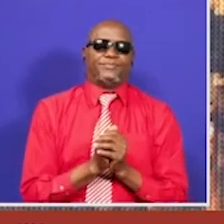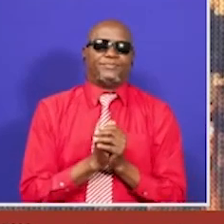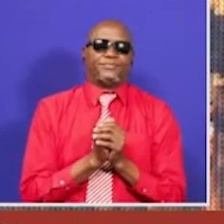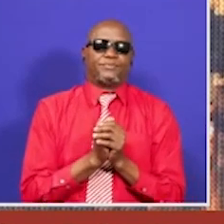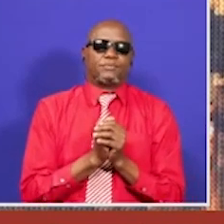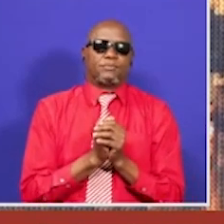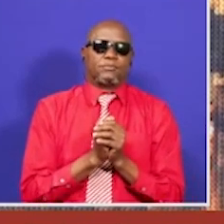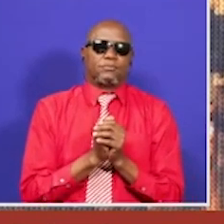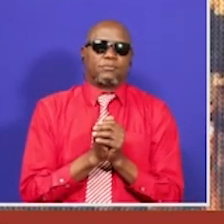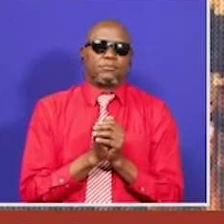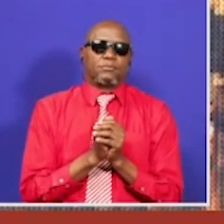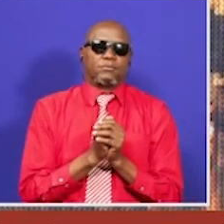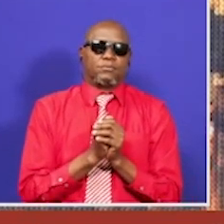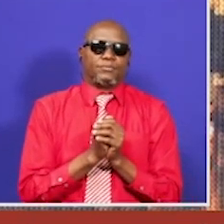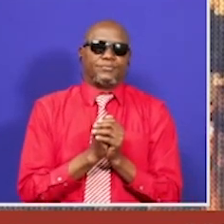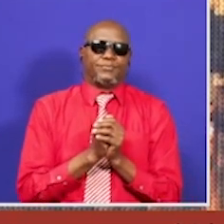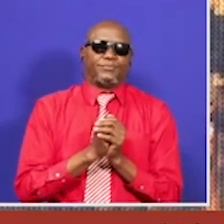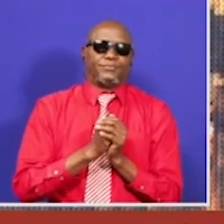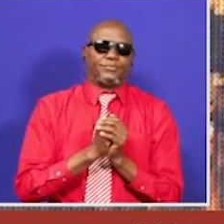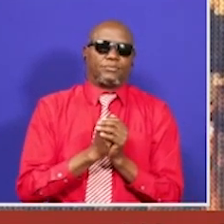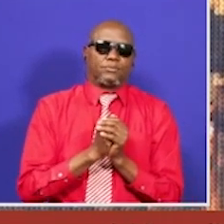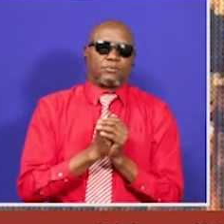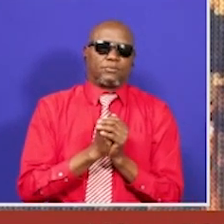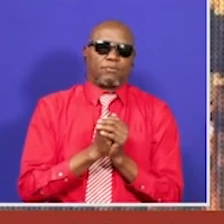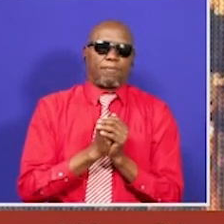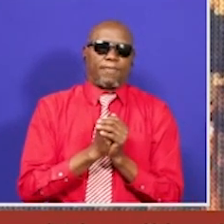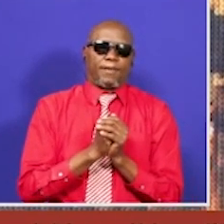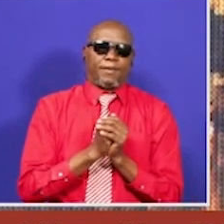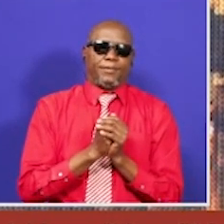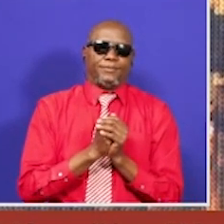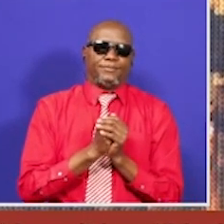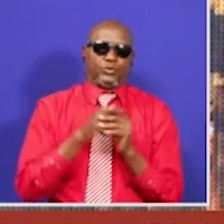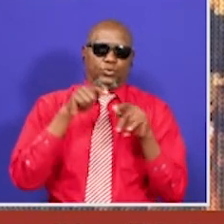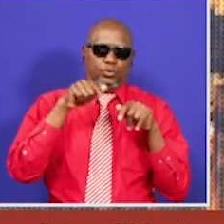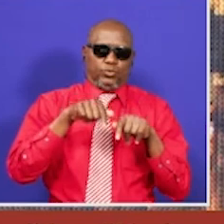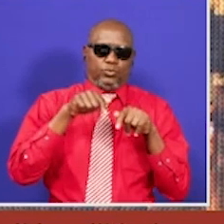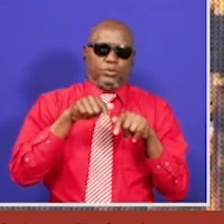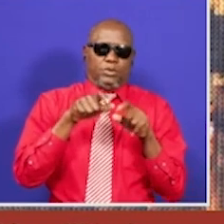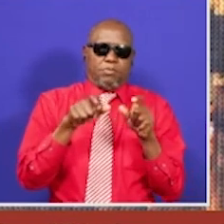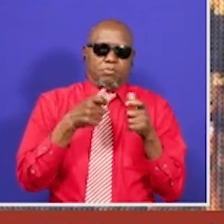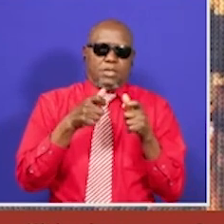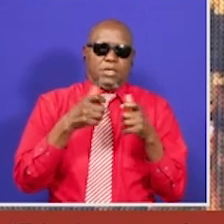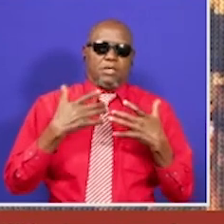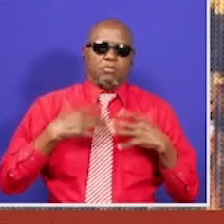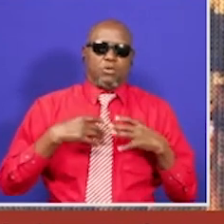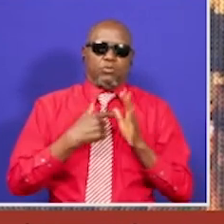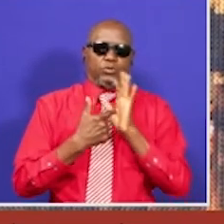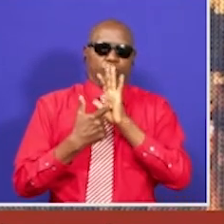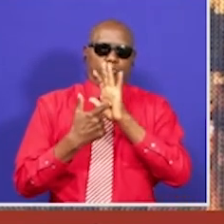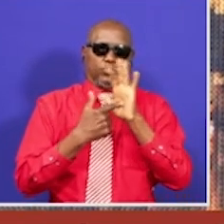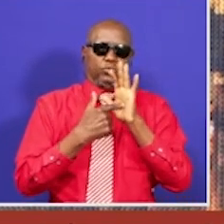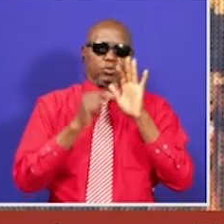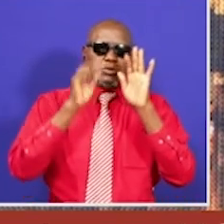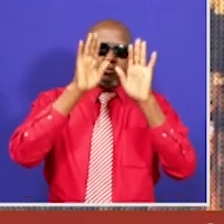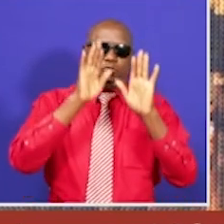Namukuma kiendelea kote nchini hii leo, waandishi wa habari wameorodhesha matakwa muhimu